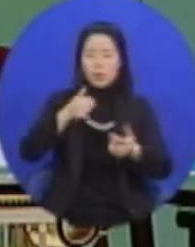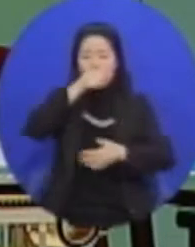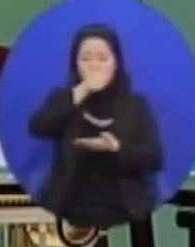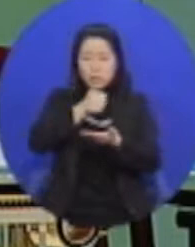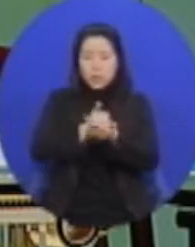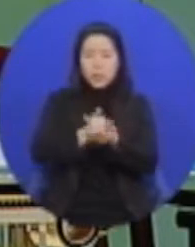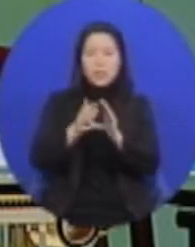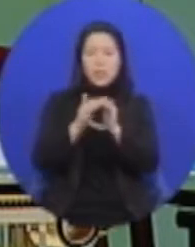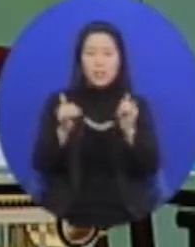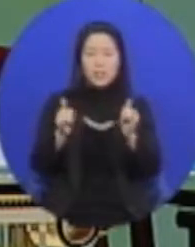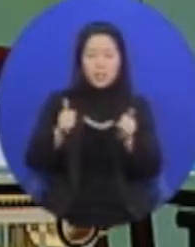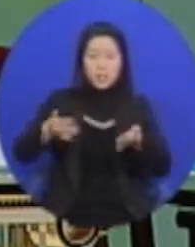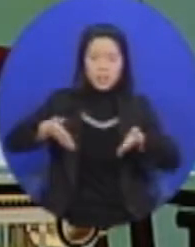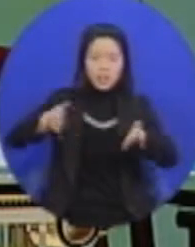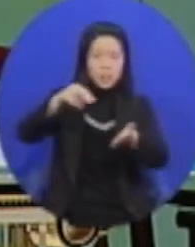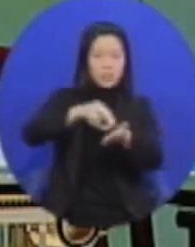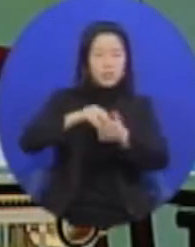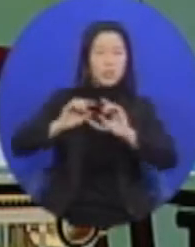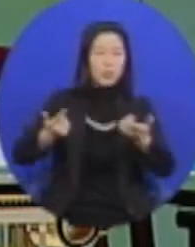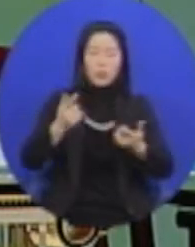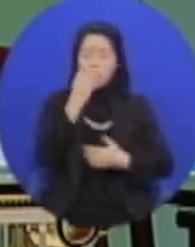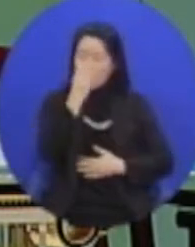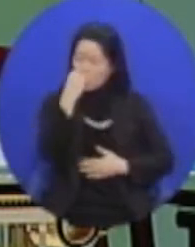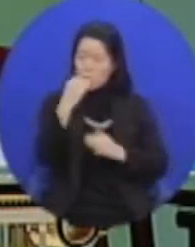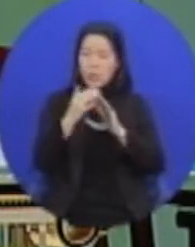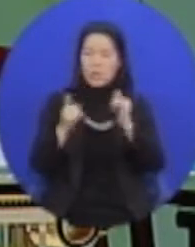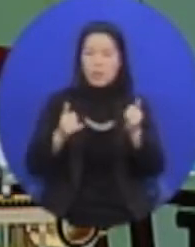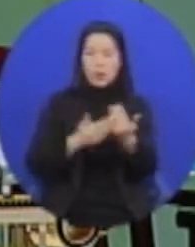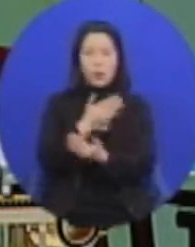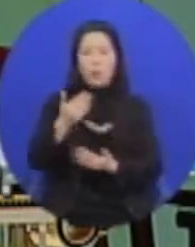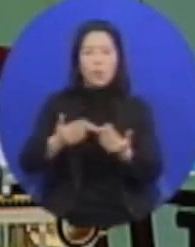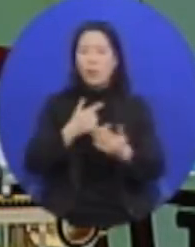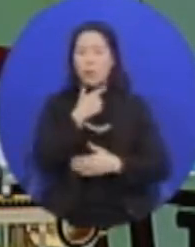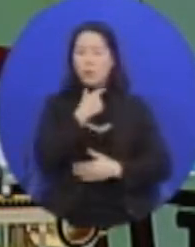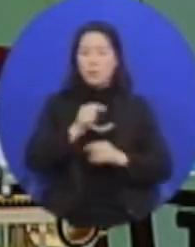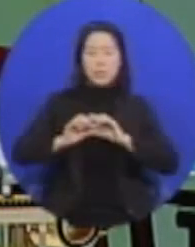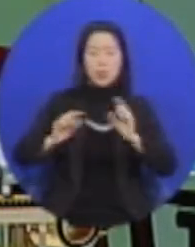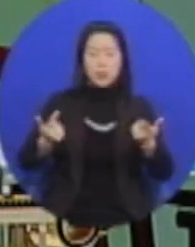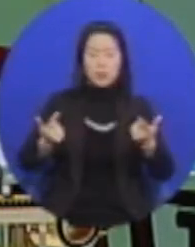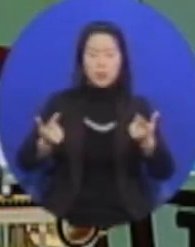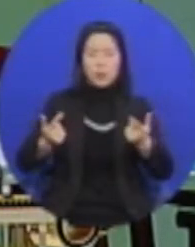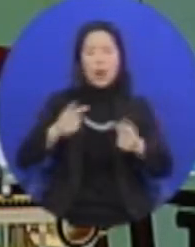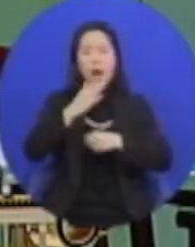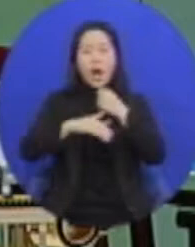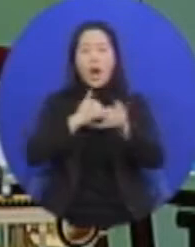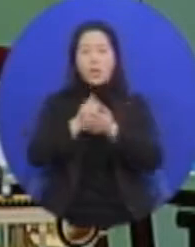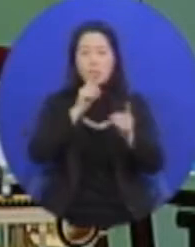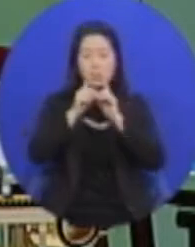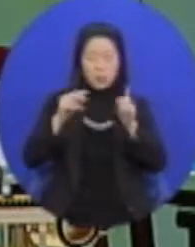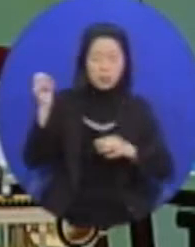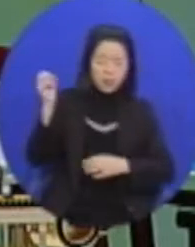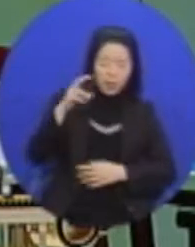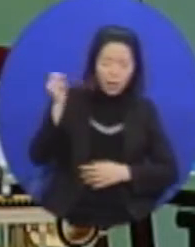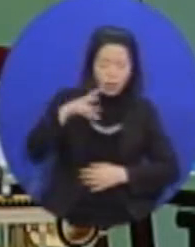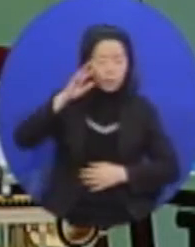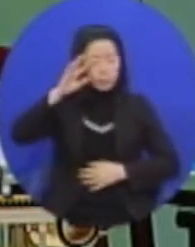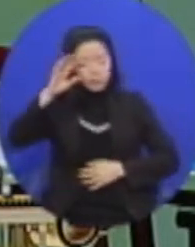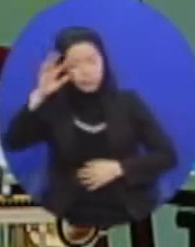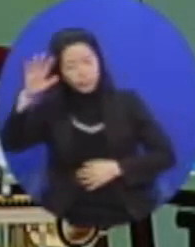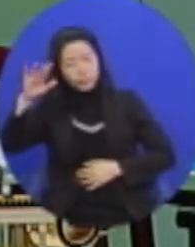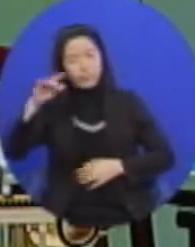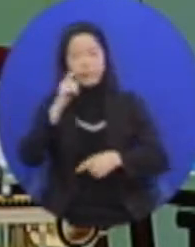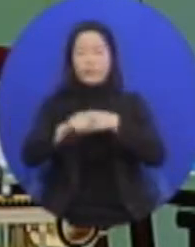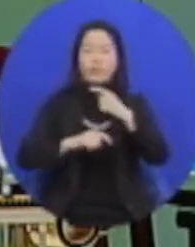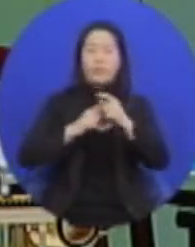오만한 자들과 어울리고 싶지 않고 하나님의 말씀은 자꾸 너무 사모하게 되고 더 하나님의 말씀을 보게